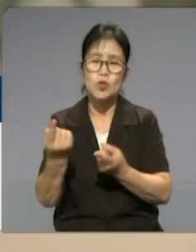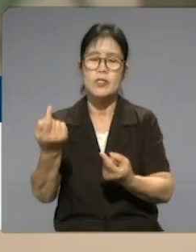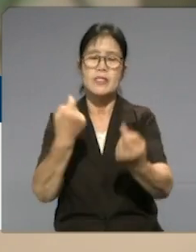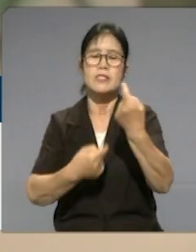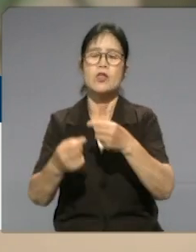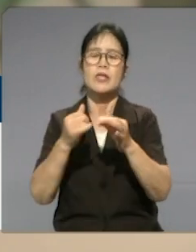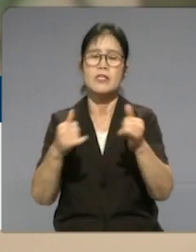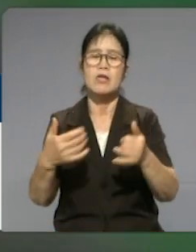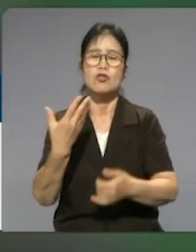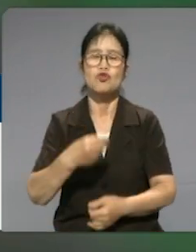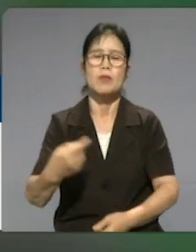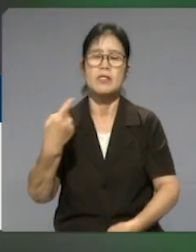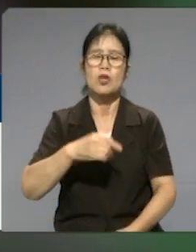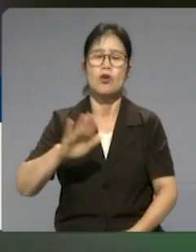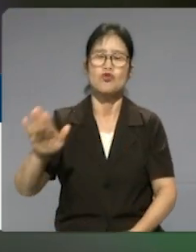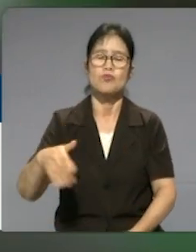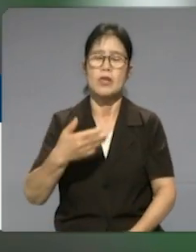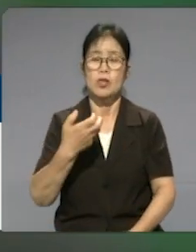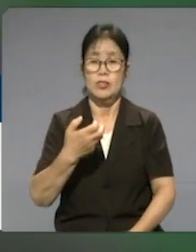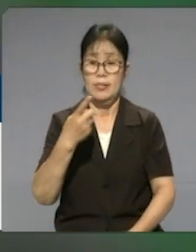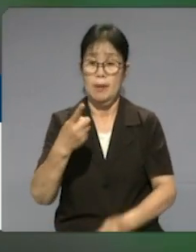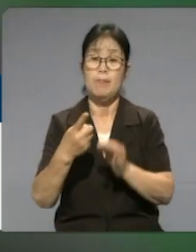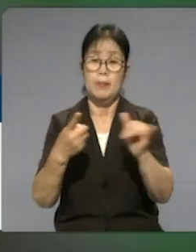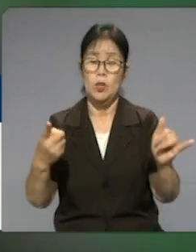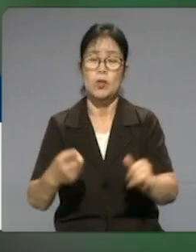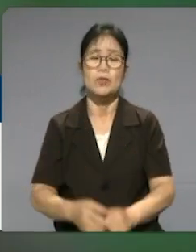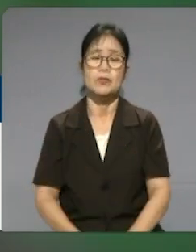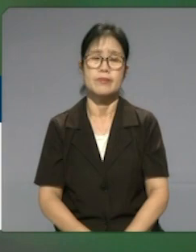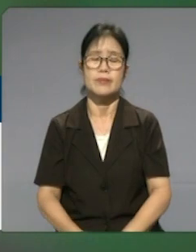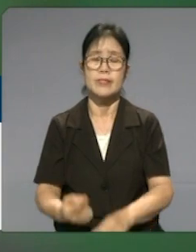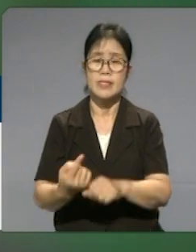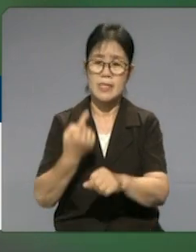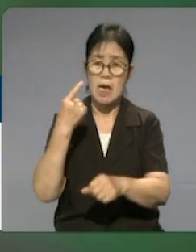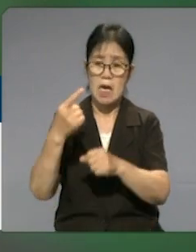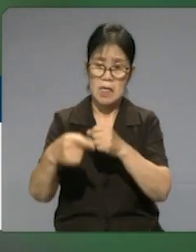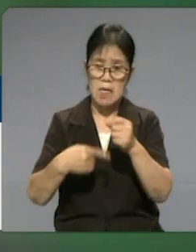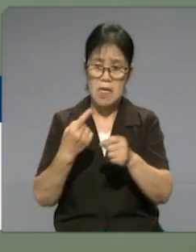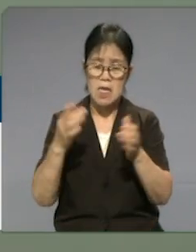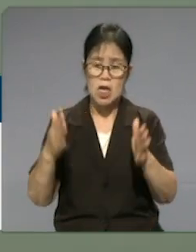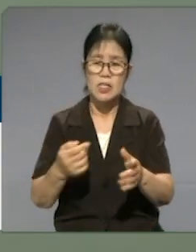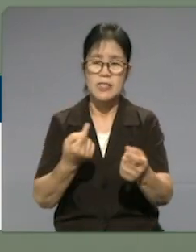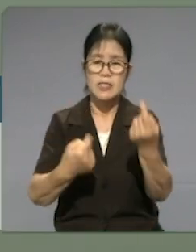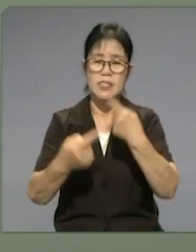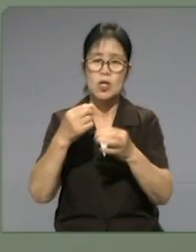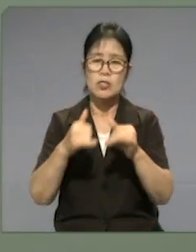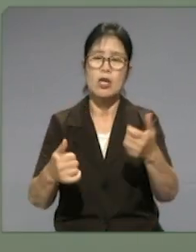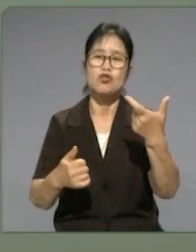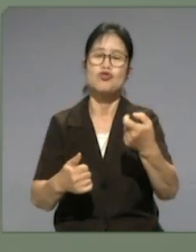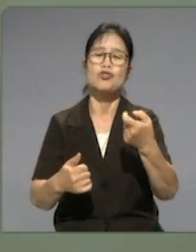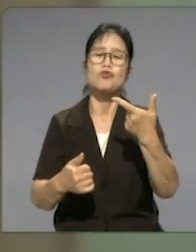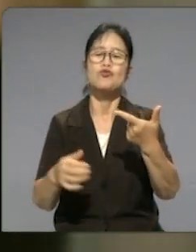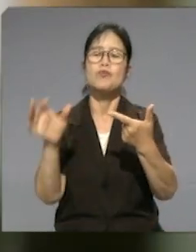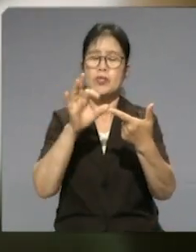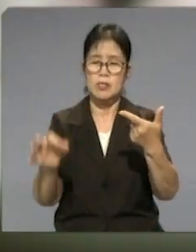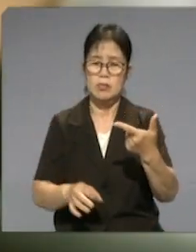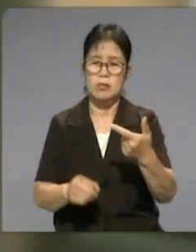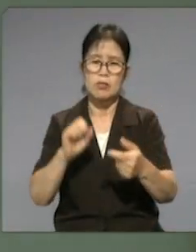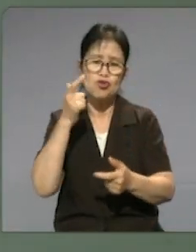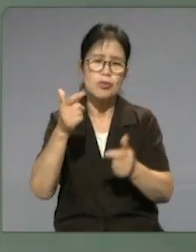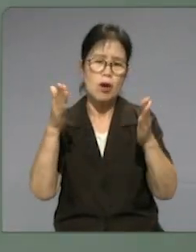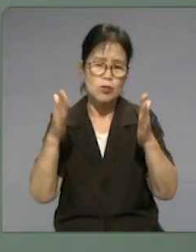사람은 91,981명. 지난 한 해 신청자의 66%에 해당하는 인원이 반년